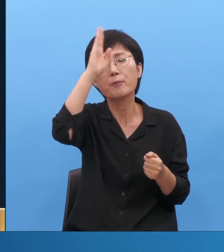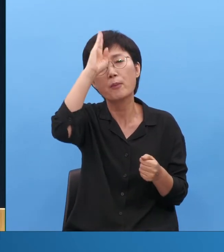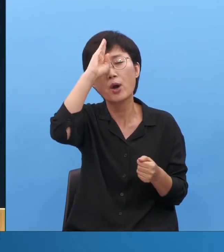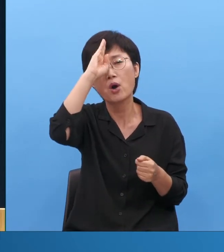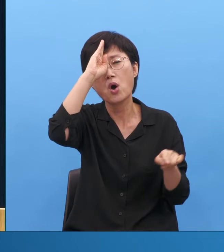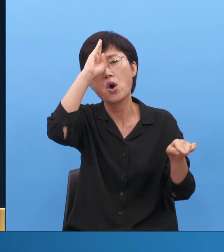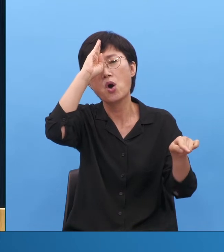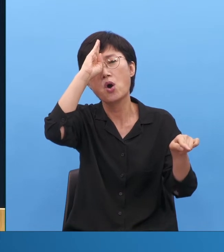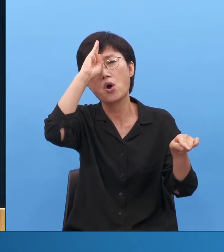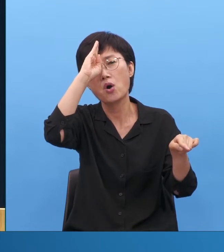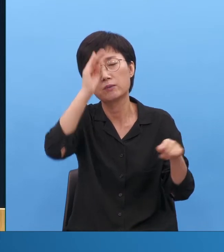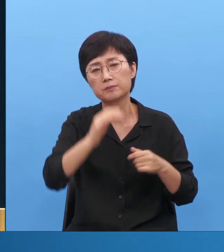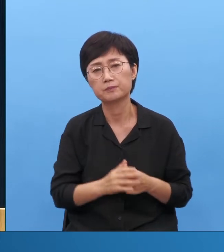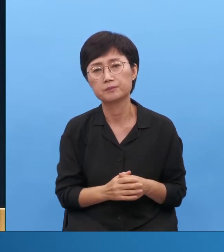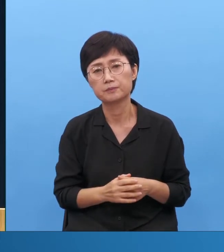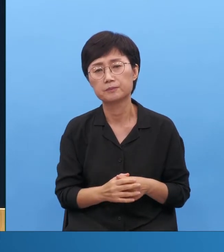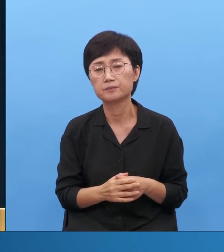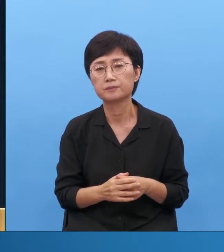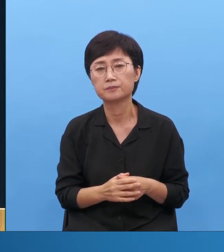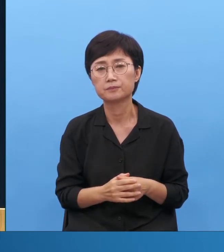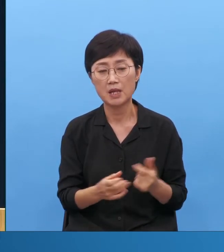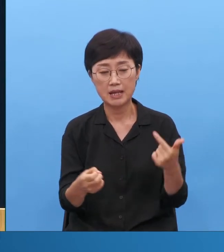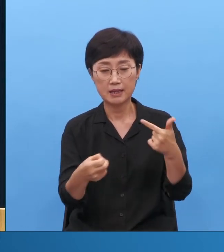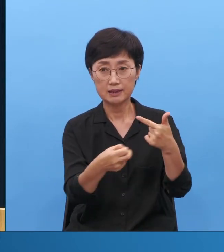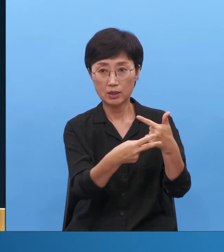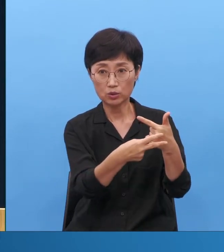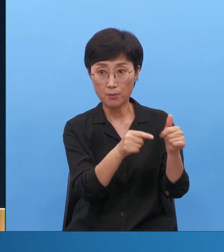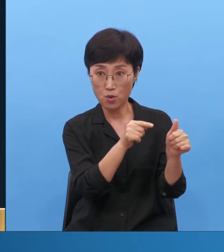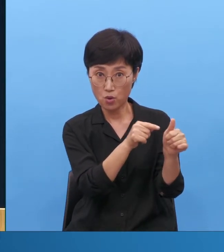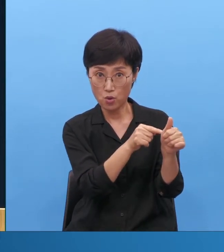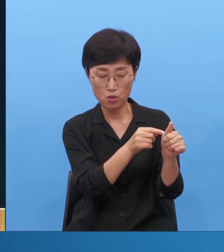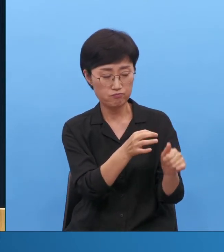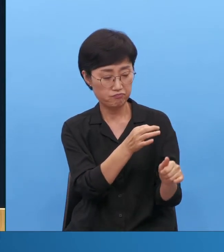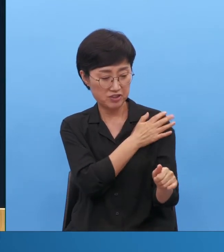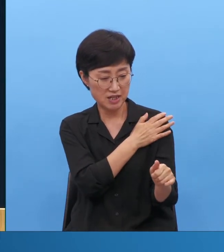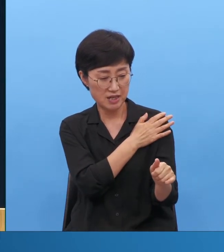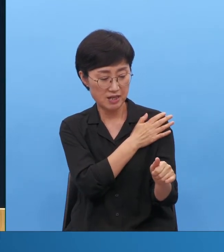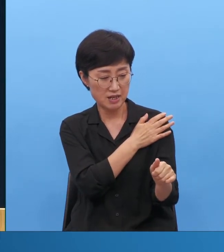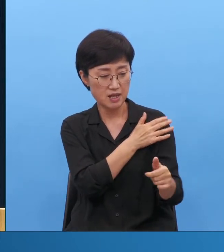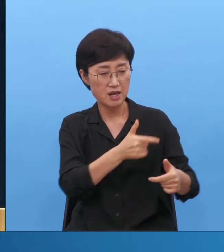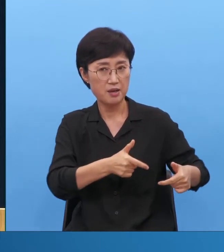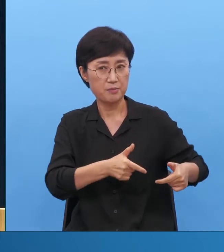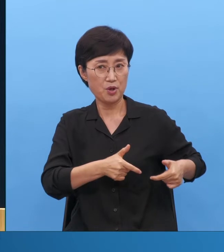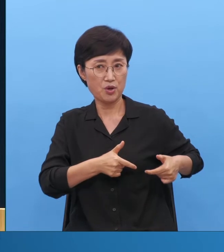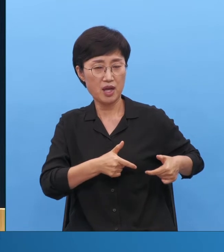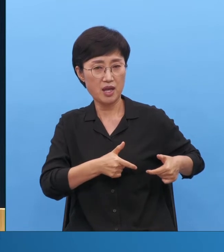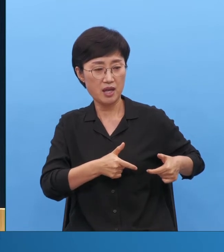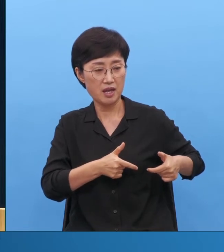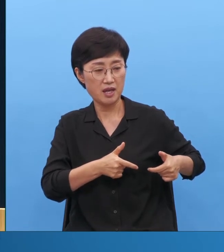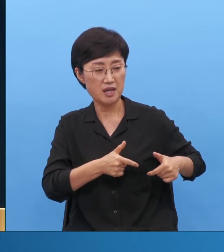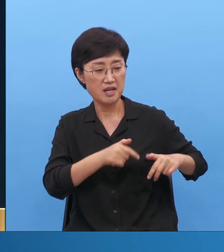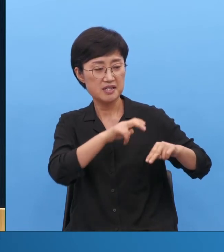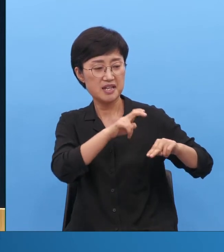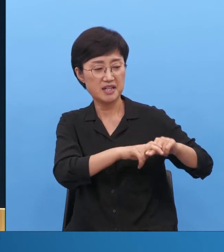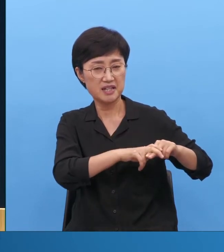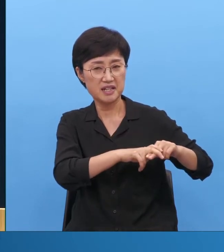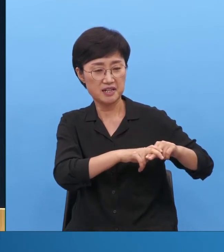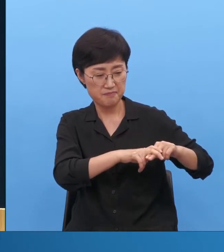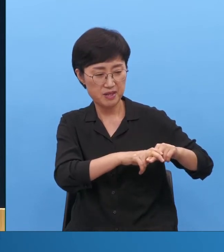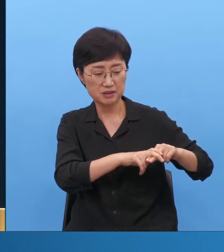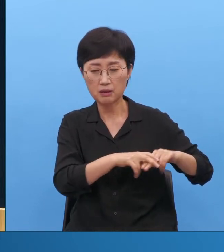that's why they face spiritual problems. 니고데모가 돈 있지, 지위 있지, 명예 다 있습니다. 다 있는데 자기 편치 않에